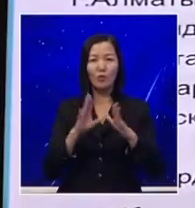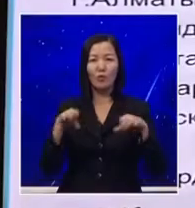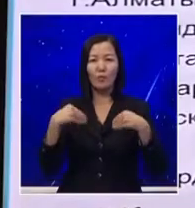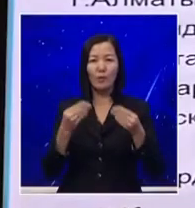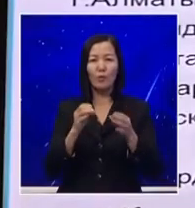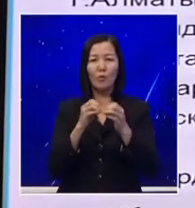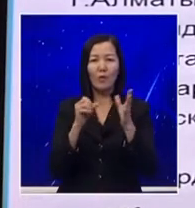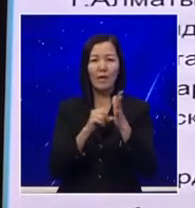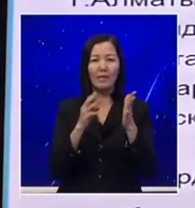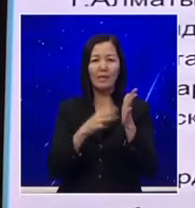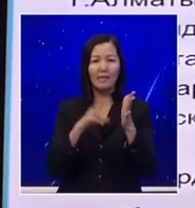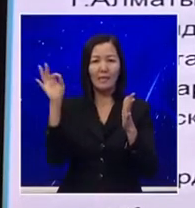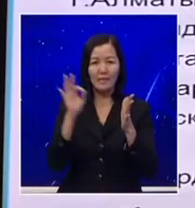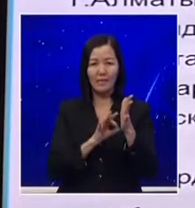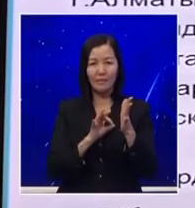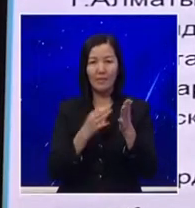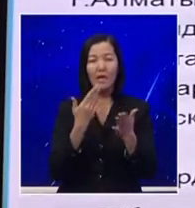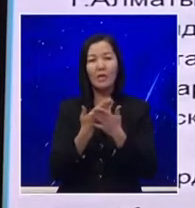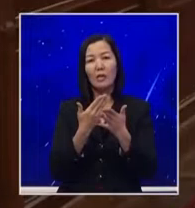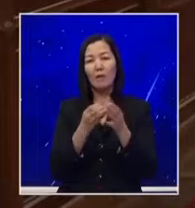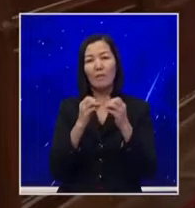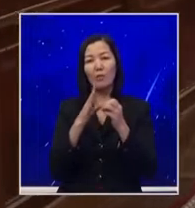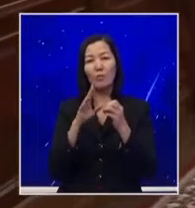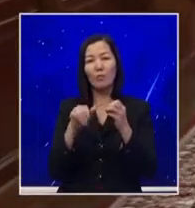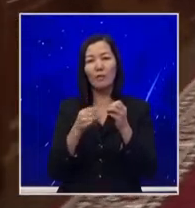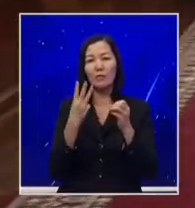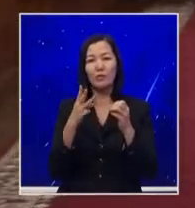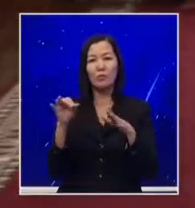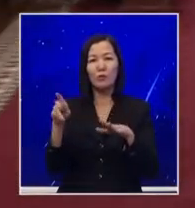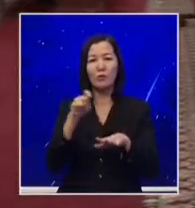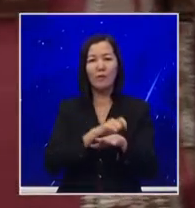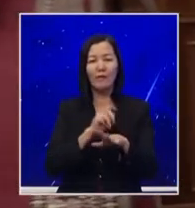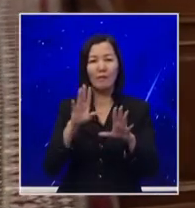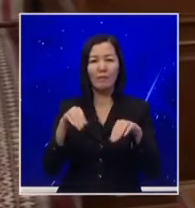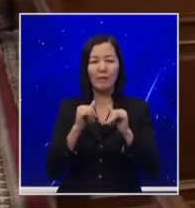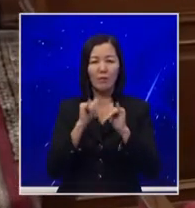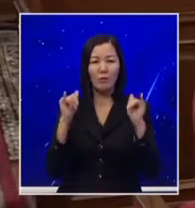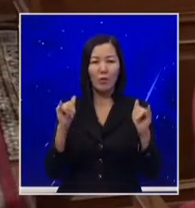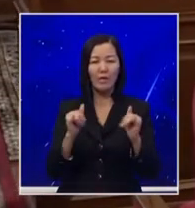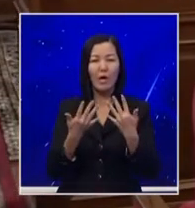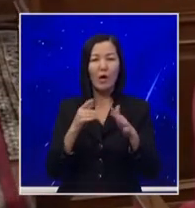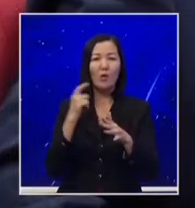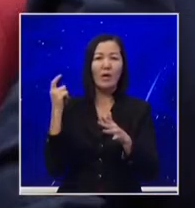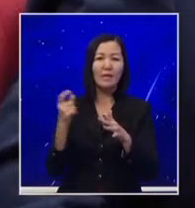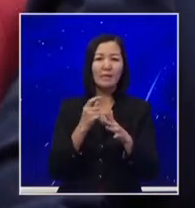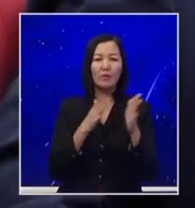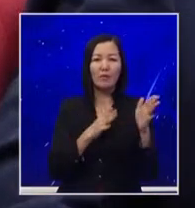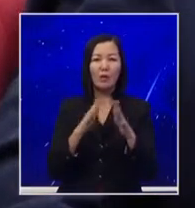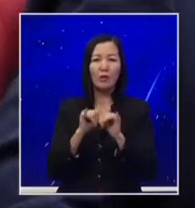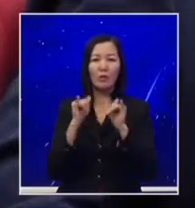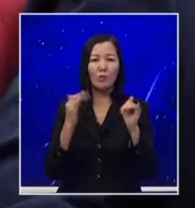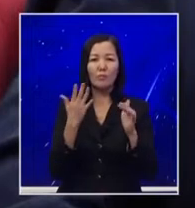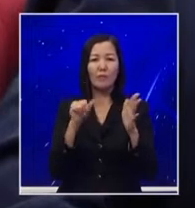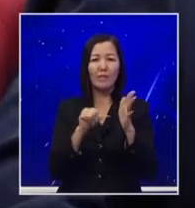беру 16.8%-ке, немесе шамамен 15.3 миллион шаршы метрге ұлғайды. Ал ауыл шаруашылығындағы тұрақты